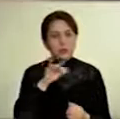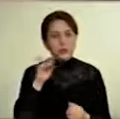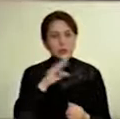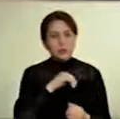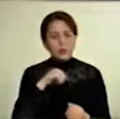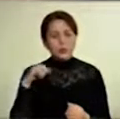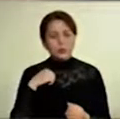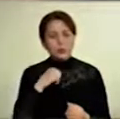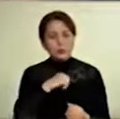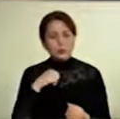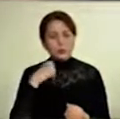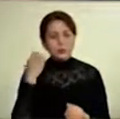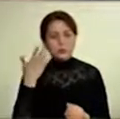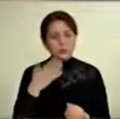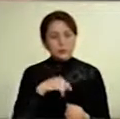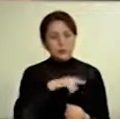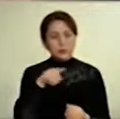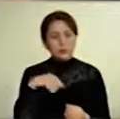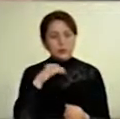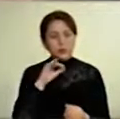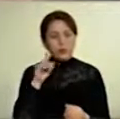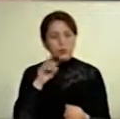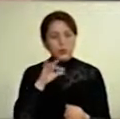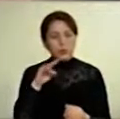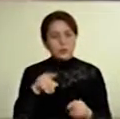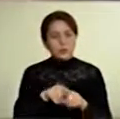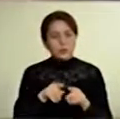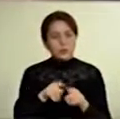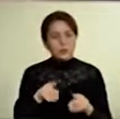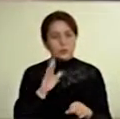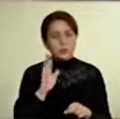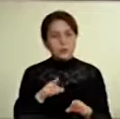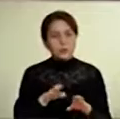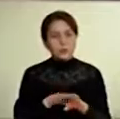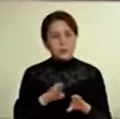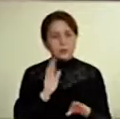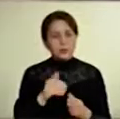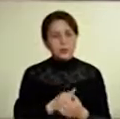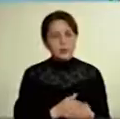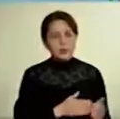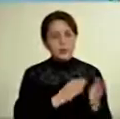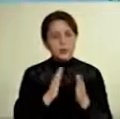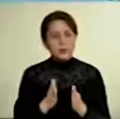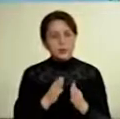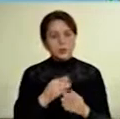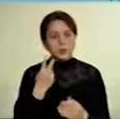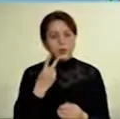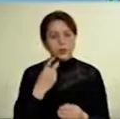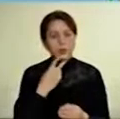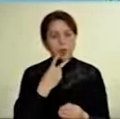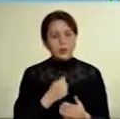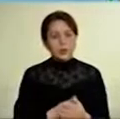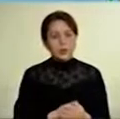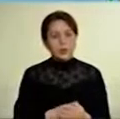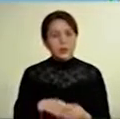o'z-o'zidan ma'lumki, ya'ni ularning yuzlari ham teng bo'ladi. Endi ikkinchi shaklga e'tibor qiling. İkinci shaklimiz